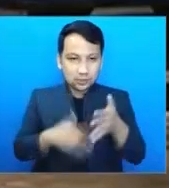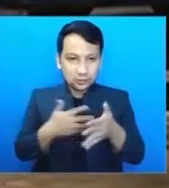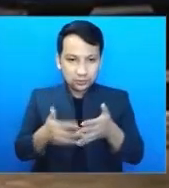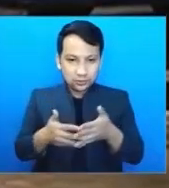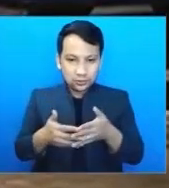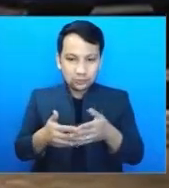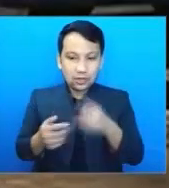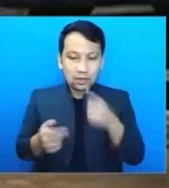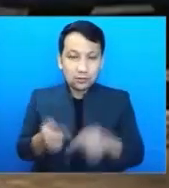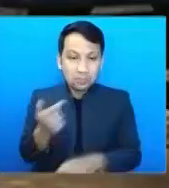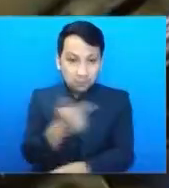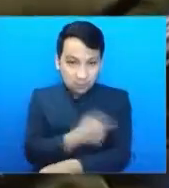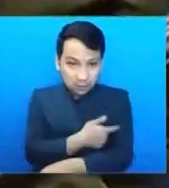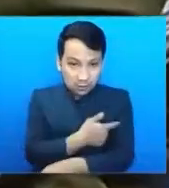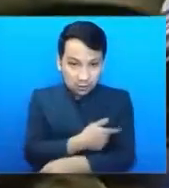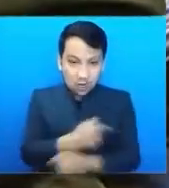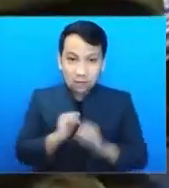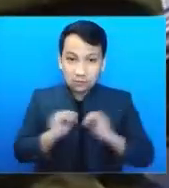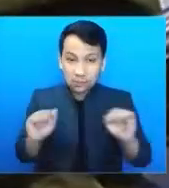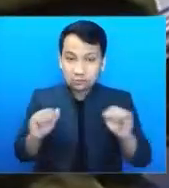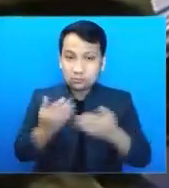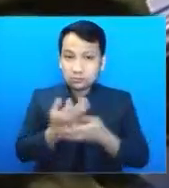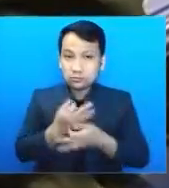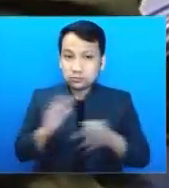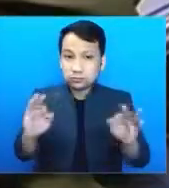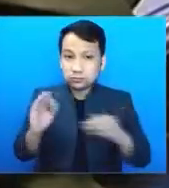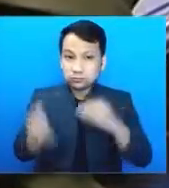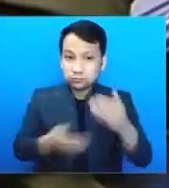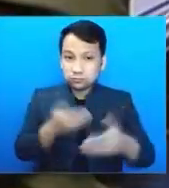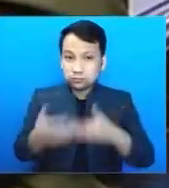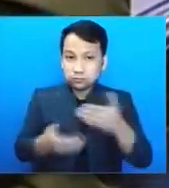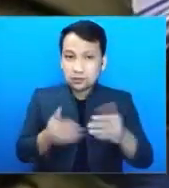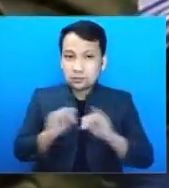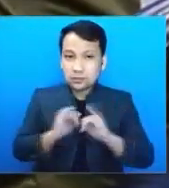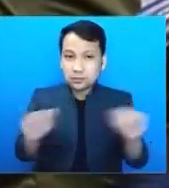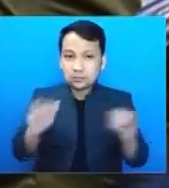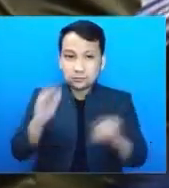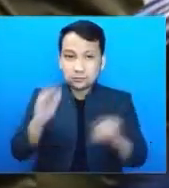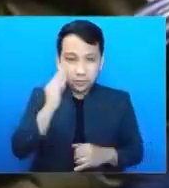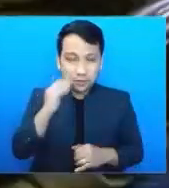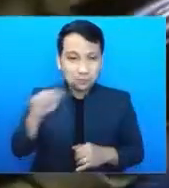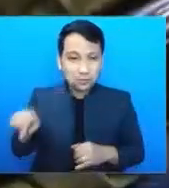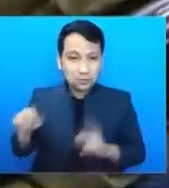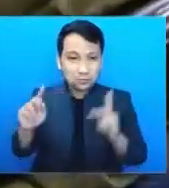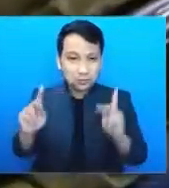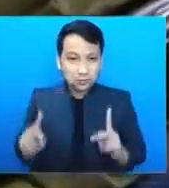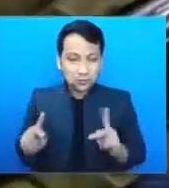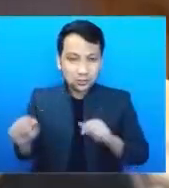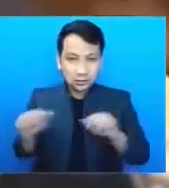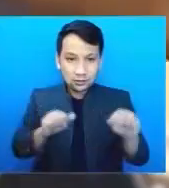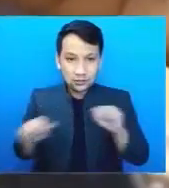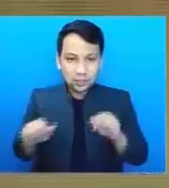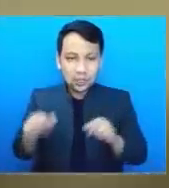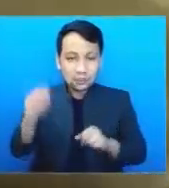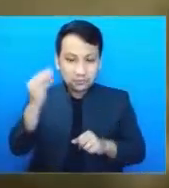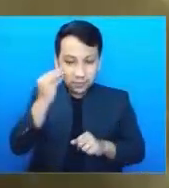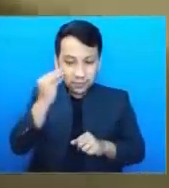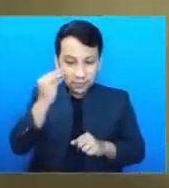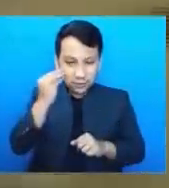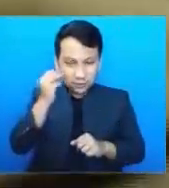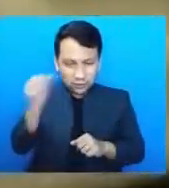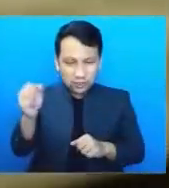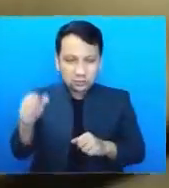pagbabakuna. Kaya hassle-free daw ang proseso gaya ng naranasan ng residente at aktres na si Meryl Soriano sa Araneta